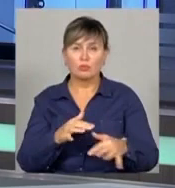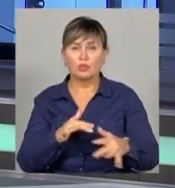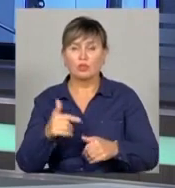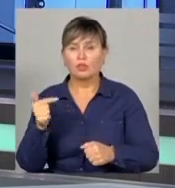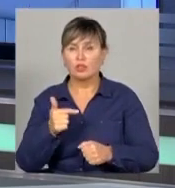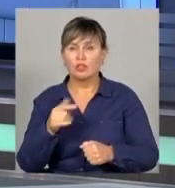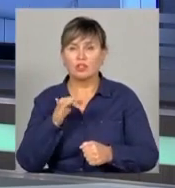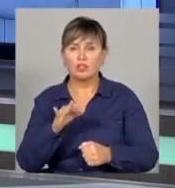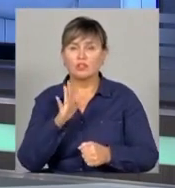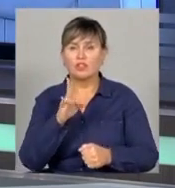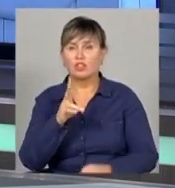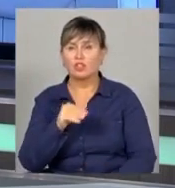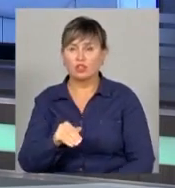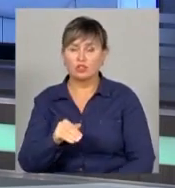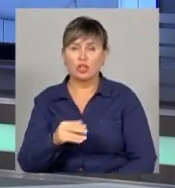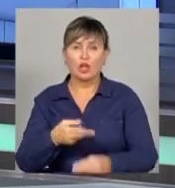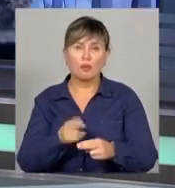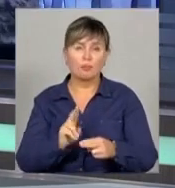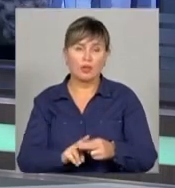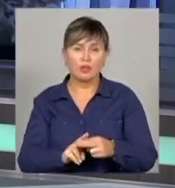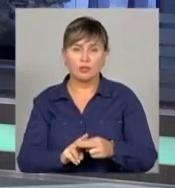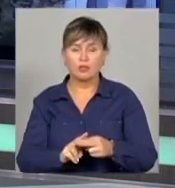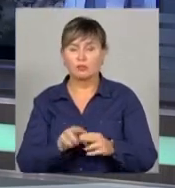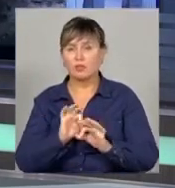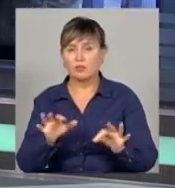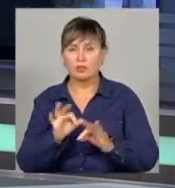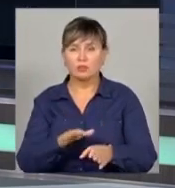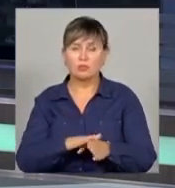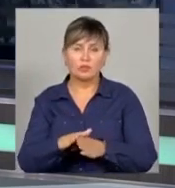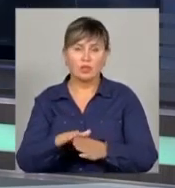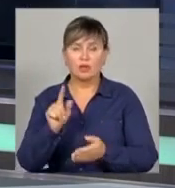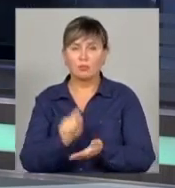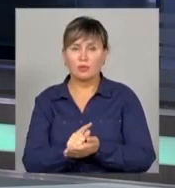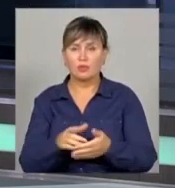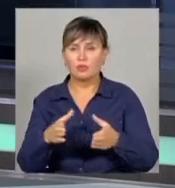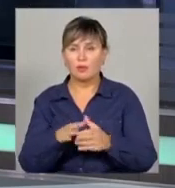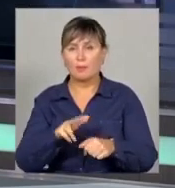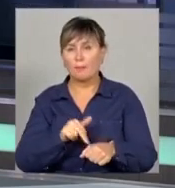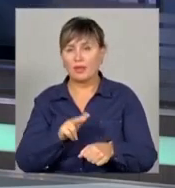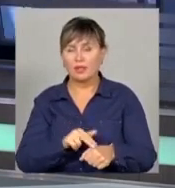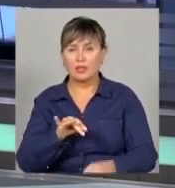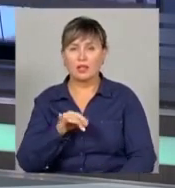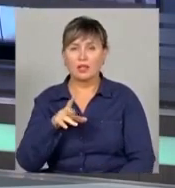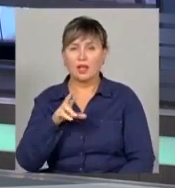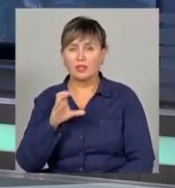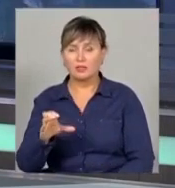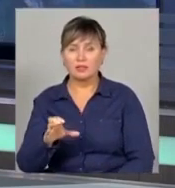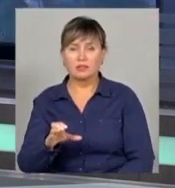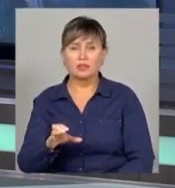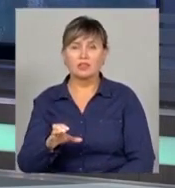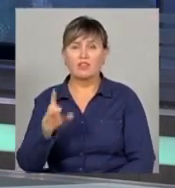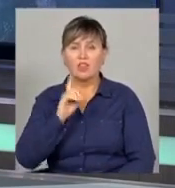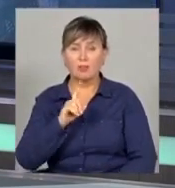гражданства и вида на жительство. Об этом рассказал исполняющий обязанности председателя комитета по миграции Ильяс Испанов. А вот